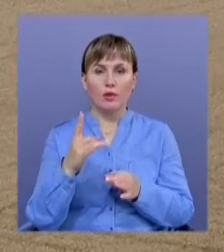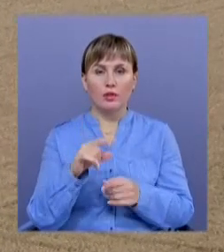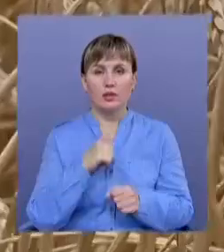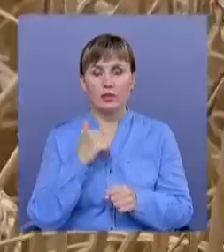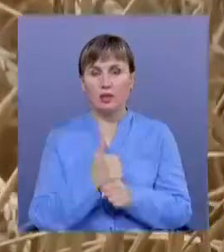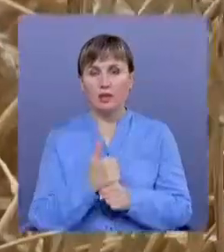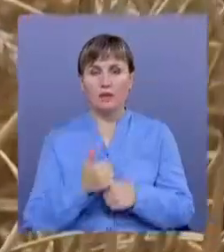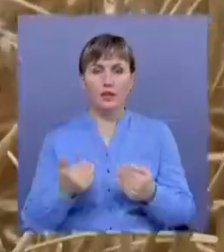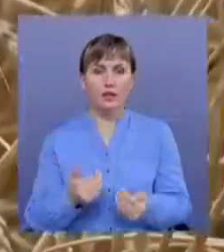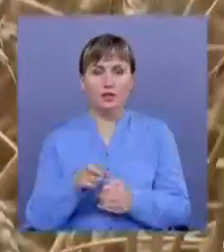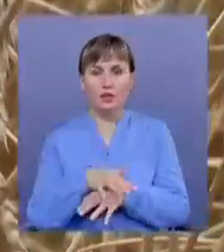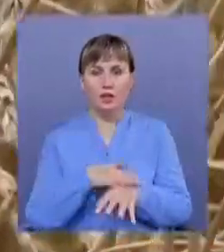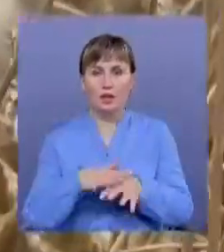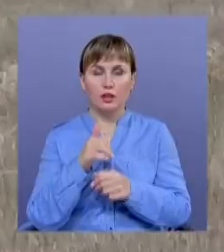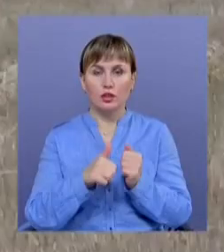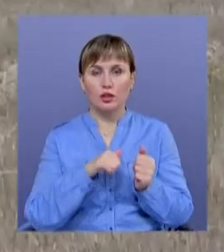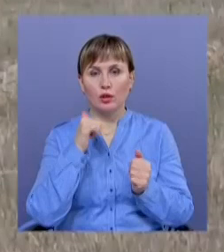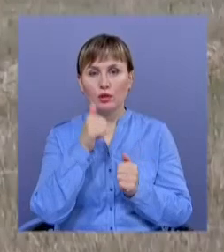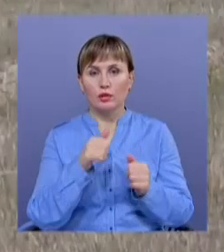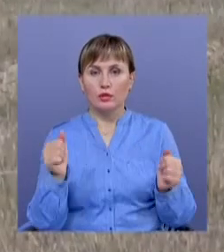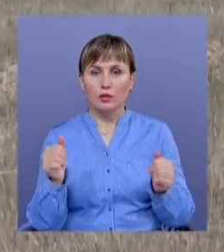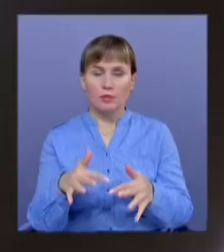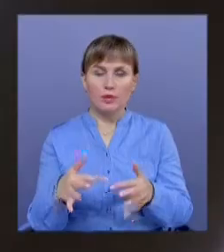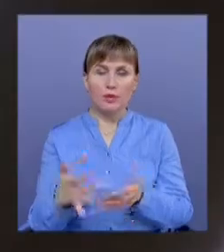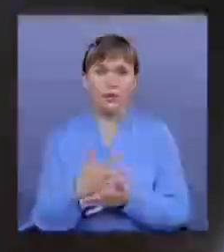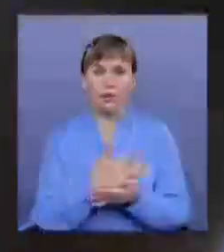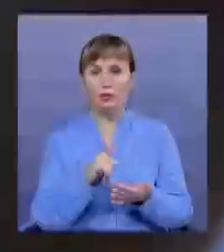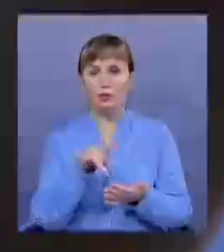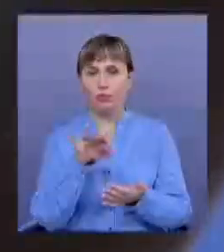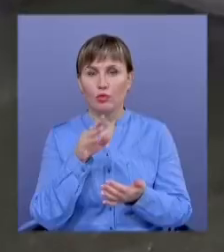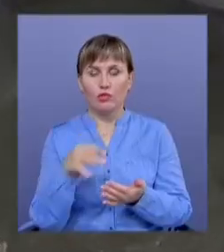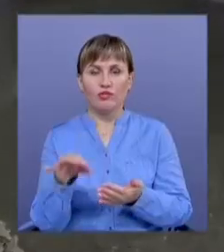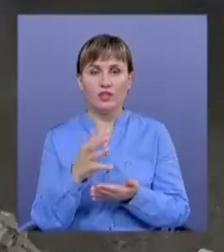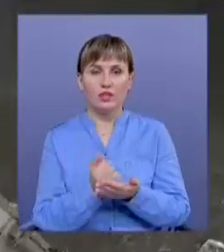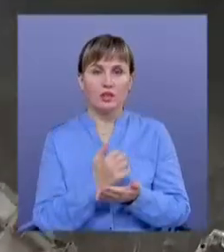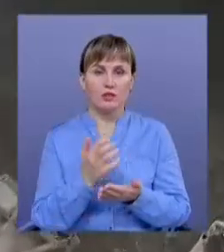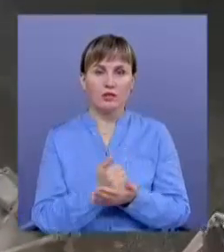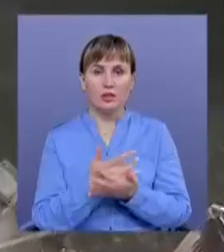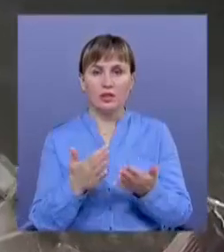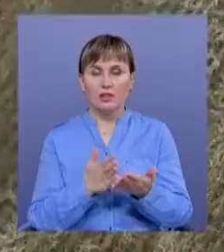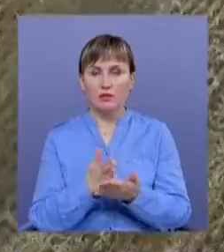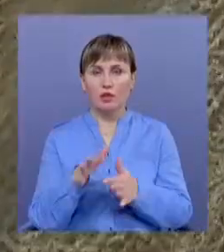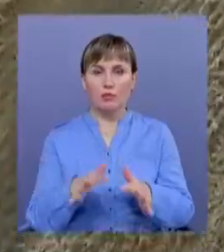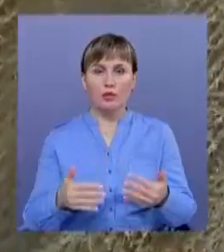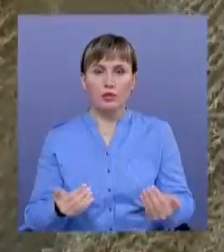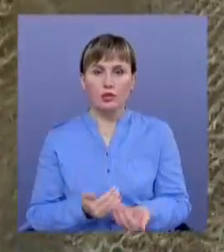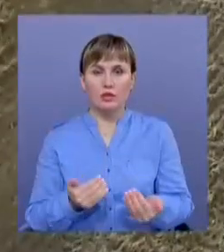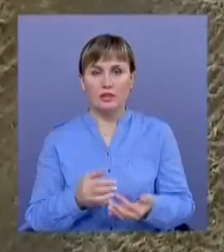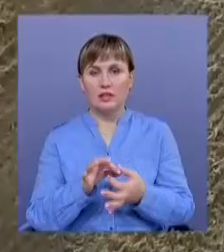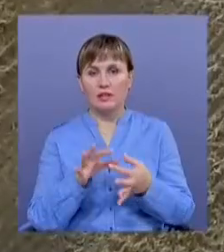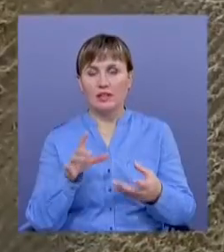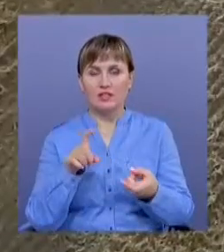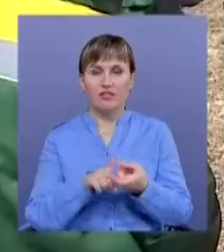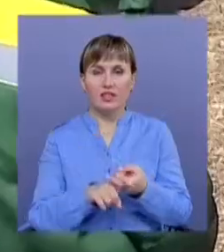главных житниц страны. Ежегодно здесь собирают рекордный урожай зерна. Все достижения в аграрной сфере местные жители неразрывно